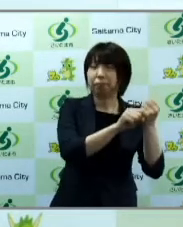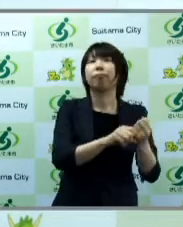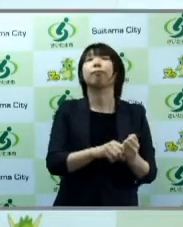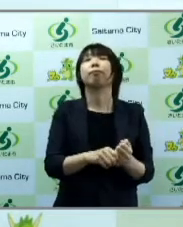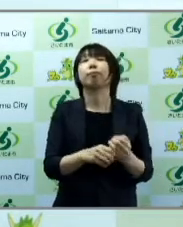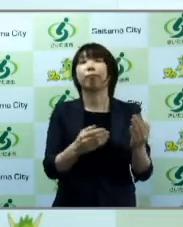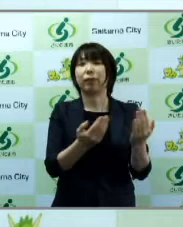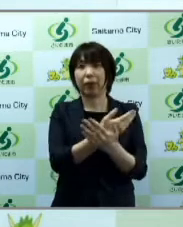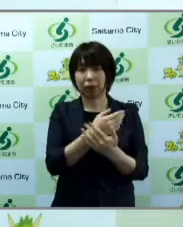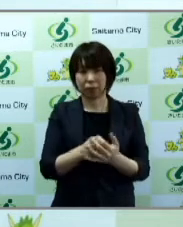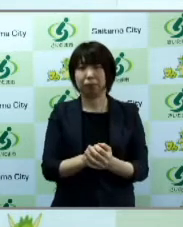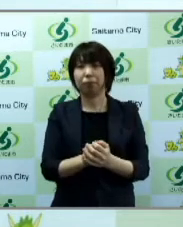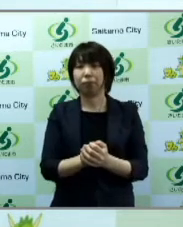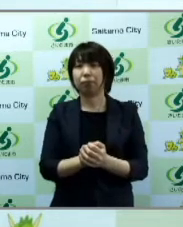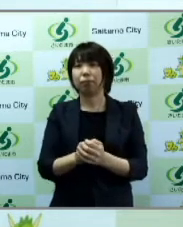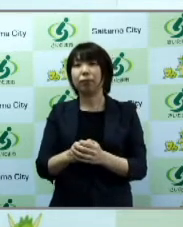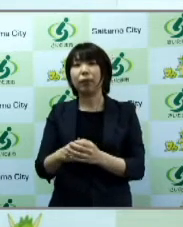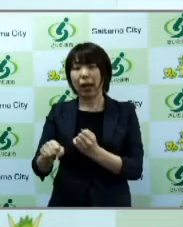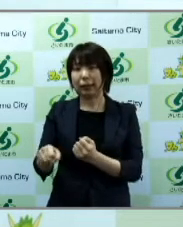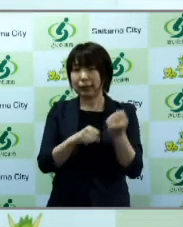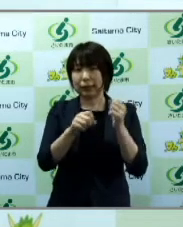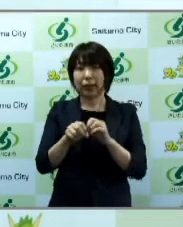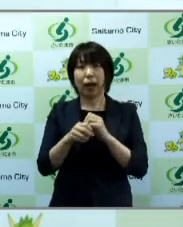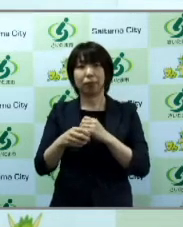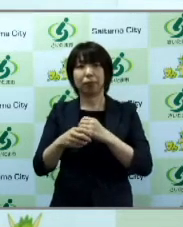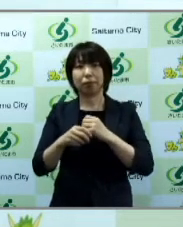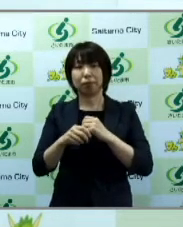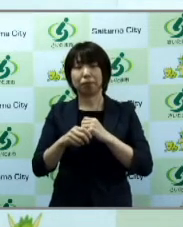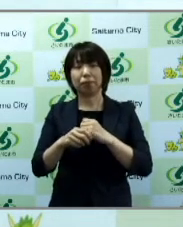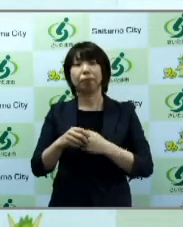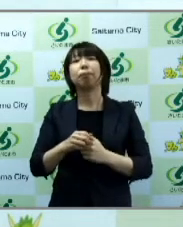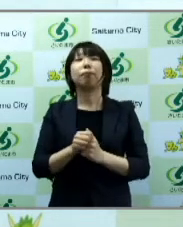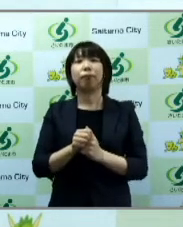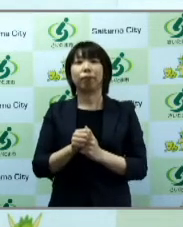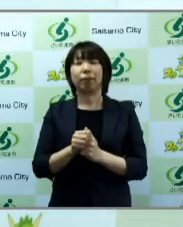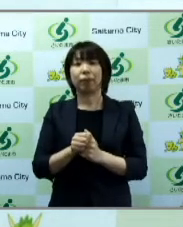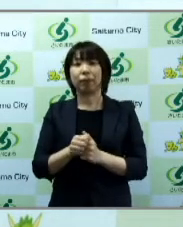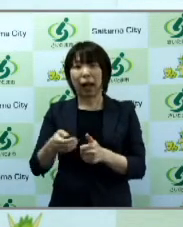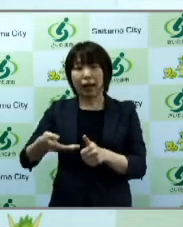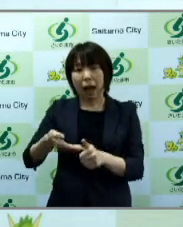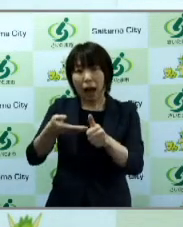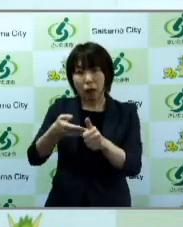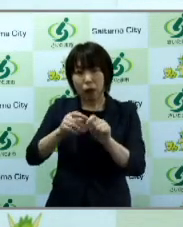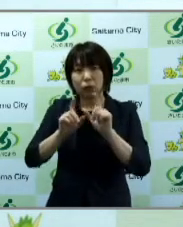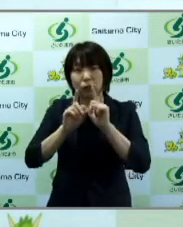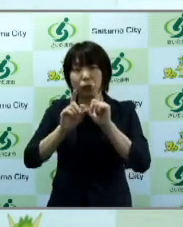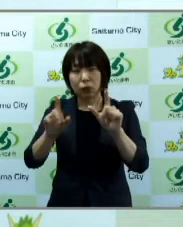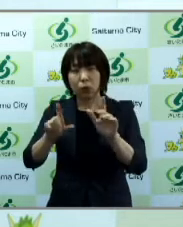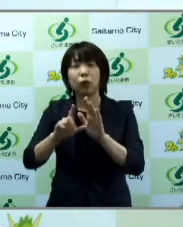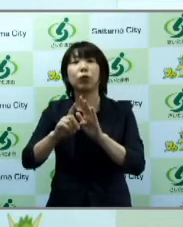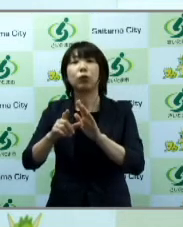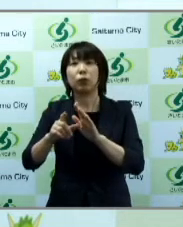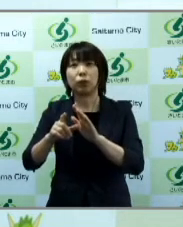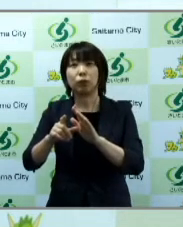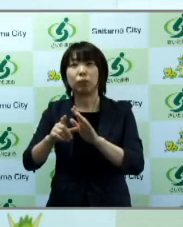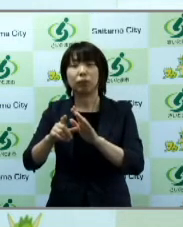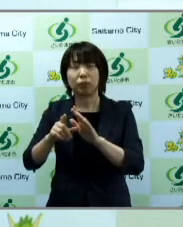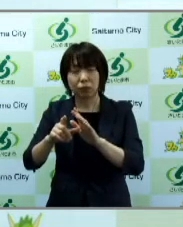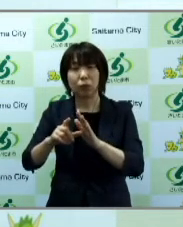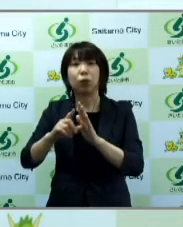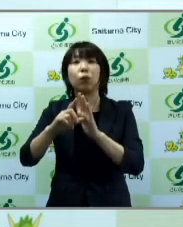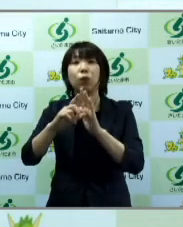をしたタイミングでこういった行動を起こしていけばこうなんですかね、そういった被害に遭わず